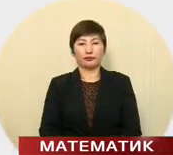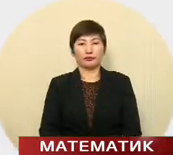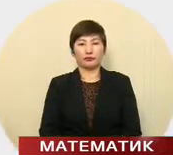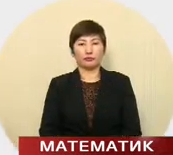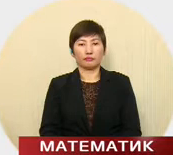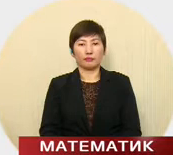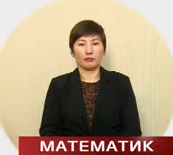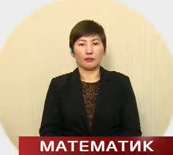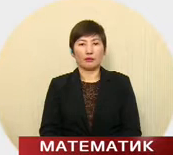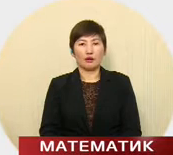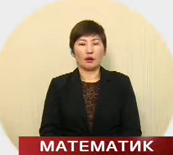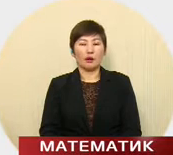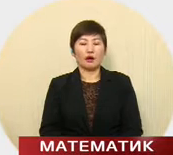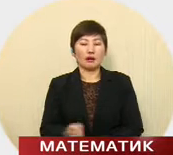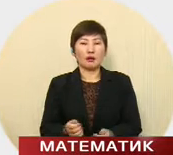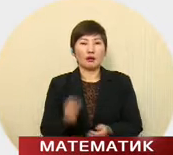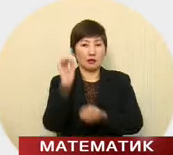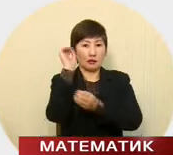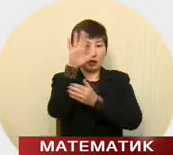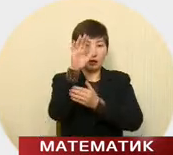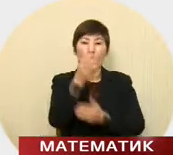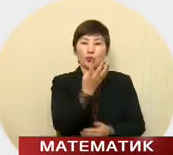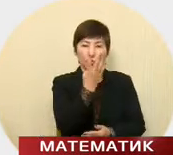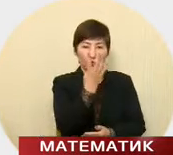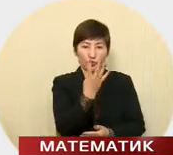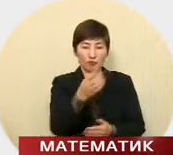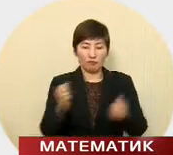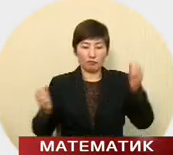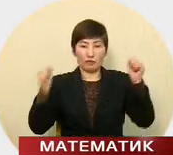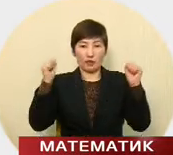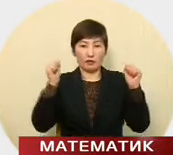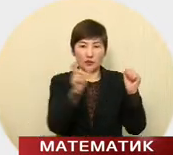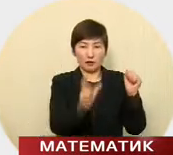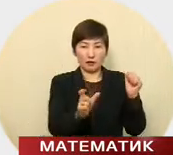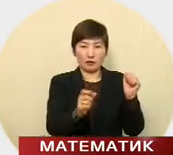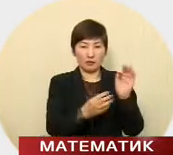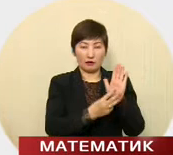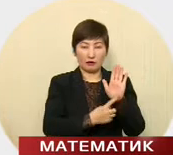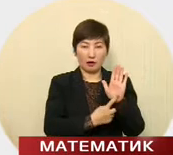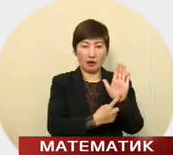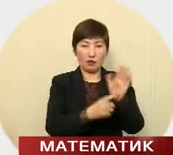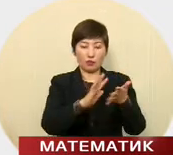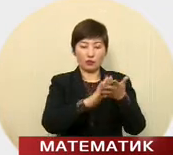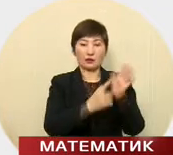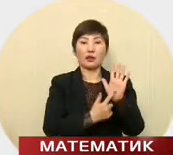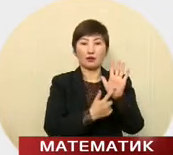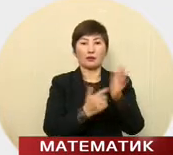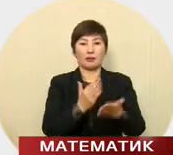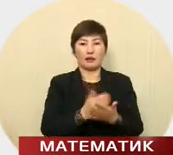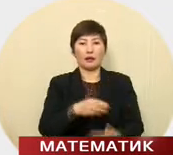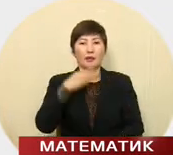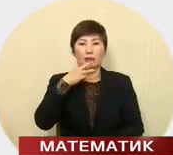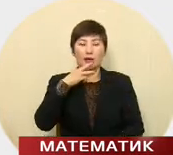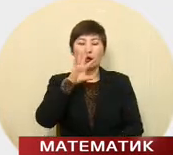За сагсан бөмбөгийн дөрвөн тамирчны авсан оноог үснэгтээр харуулсан байна. За тэгвэл энэ мэдээллийг ашиглаад